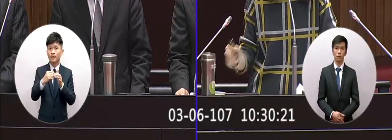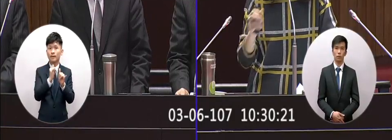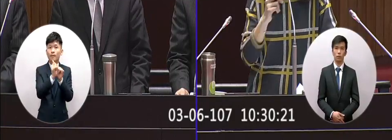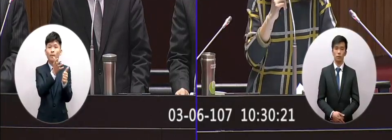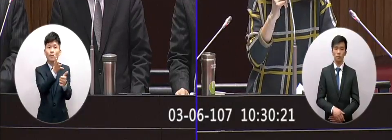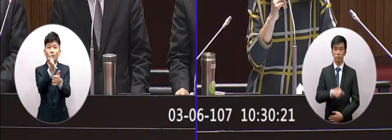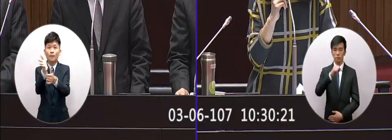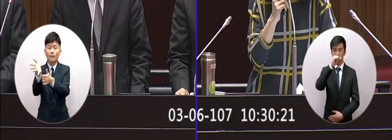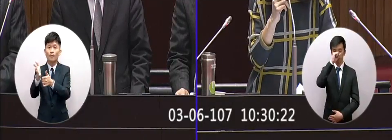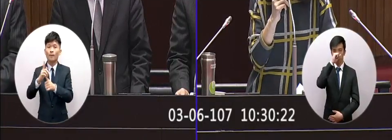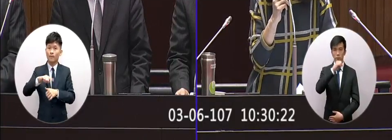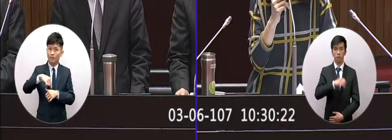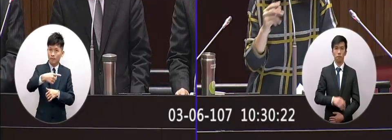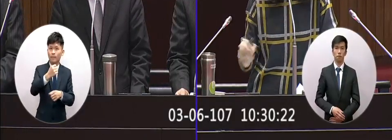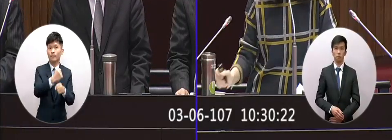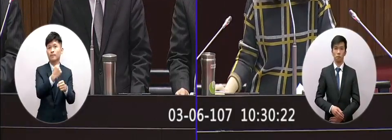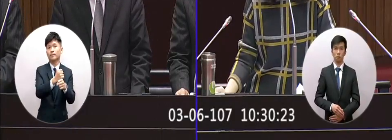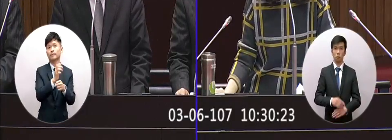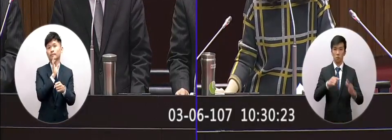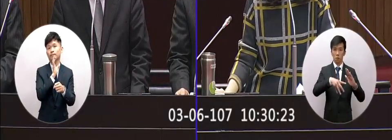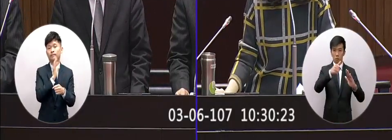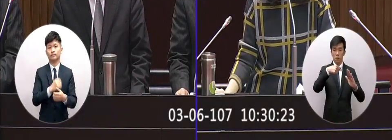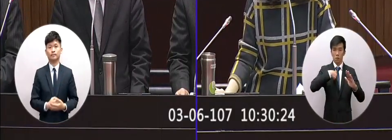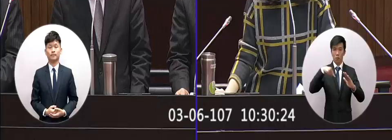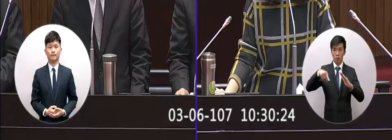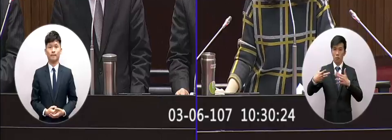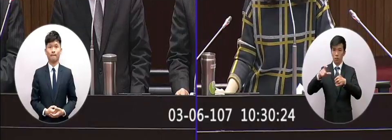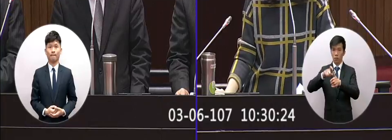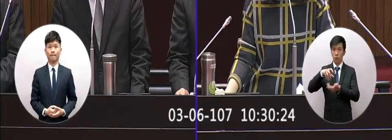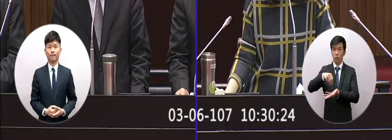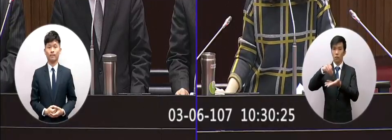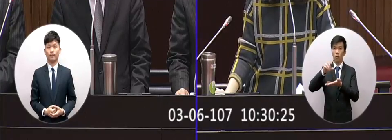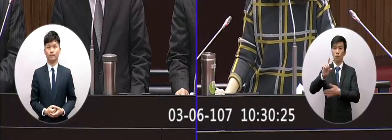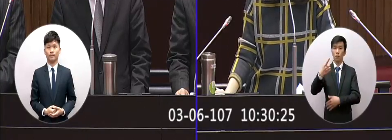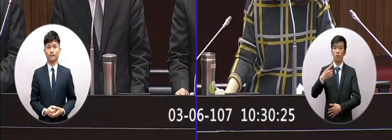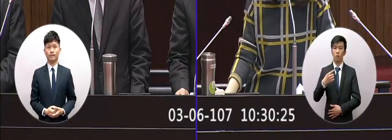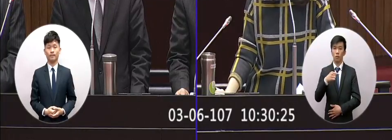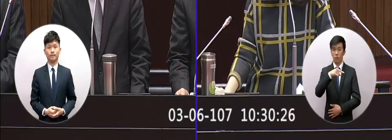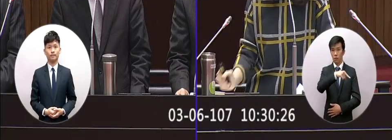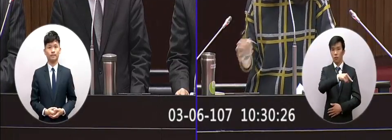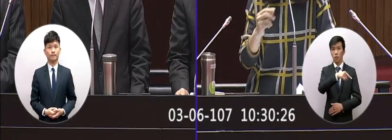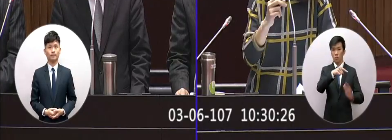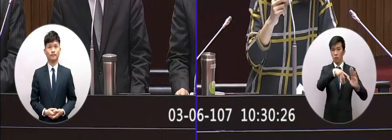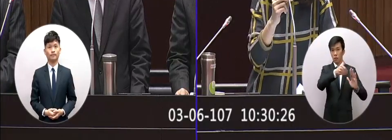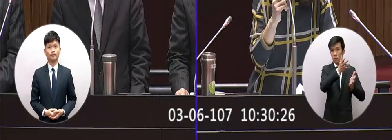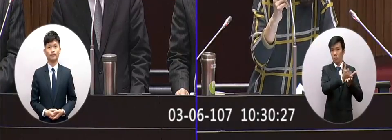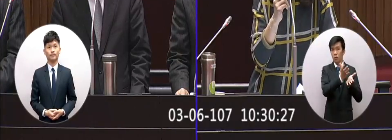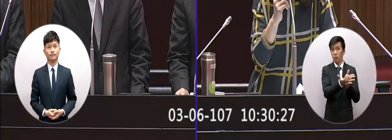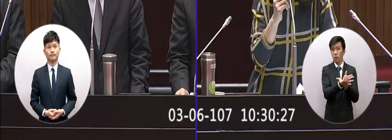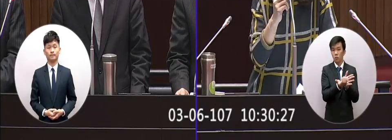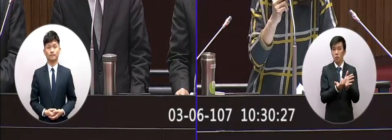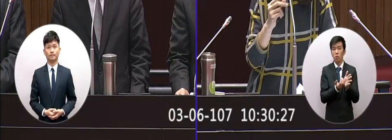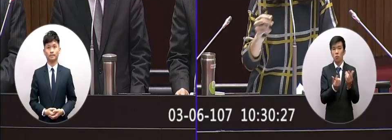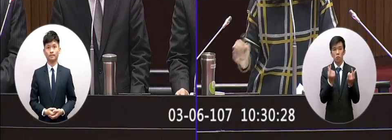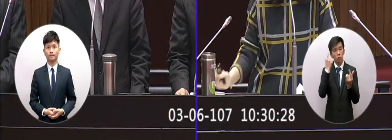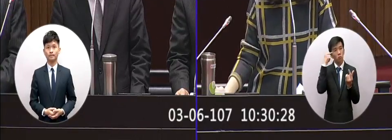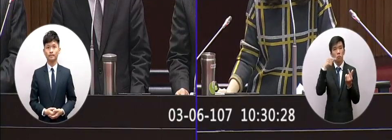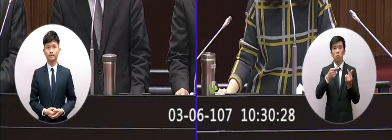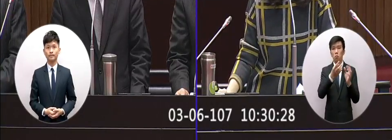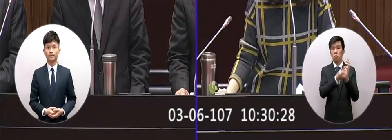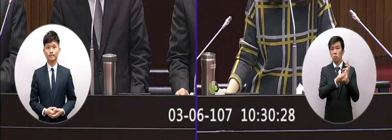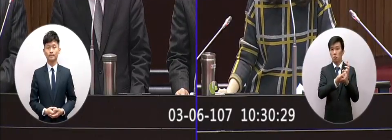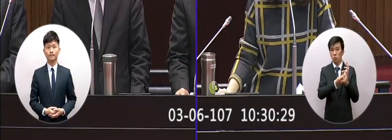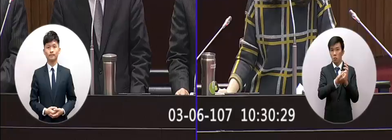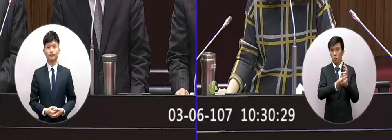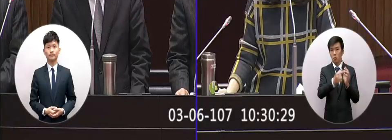行 好来院长我会提出这个问题哦，也就是您在有这个想法出来之后因为没有具体的内容所以我